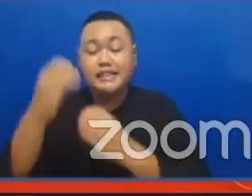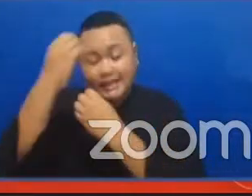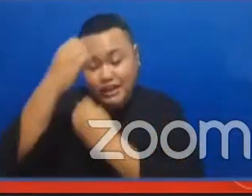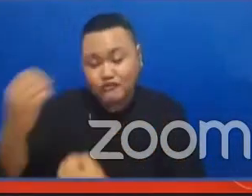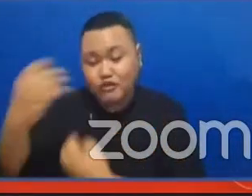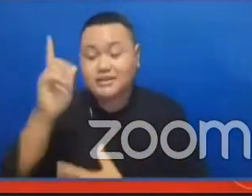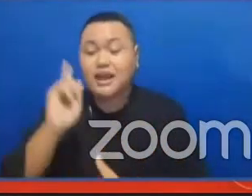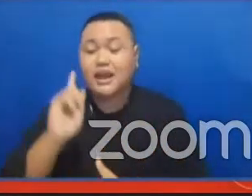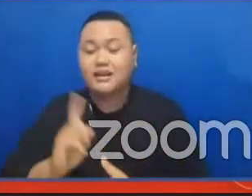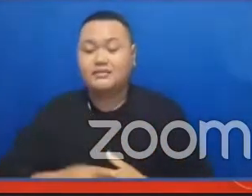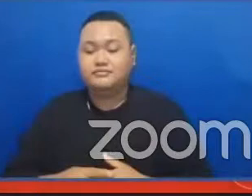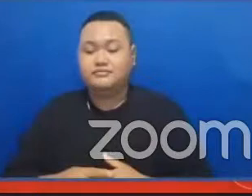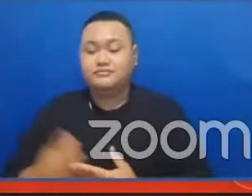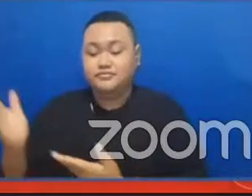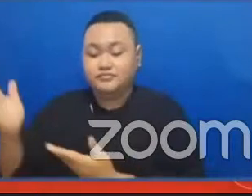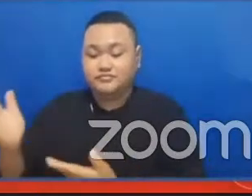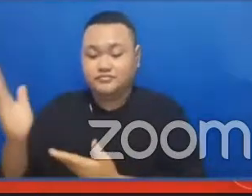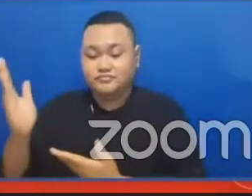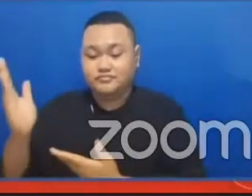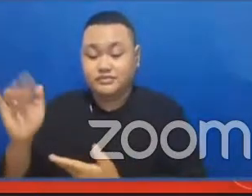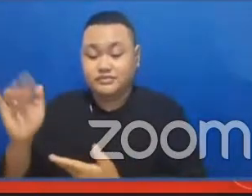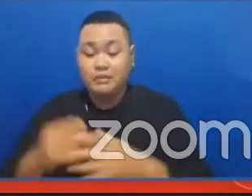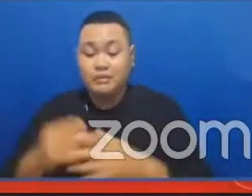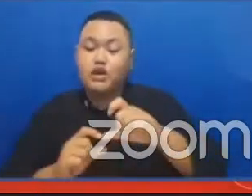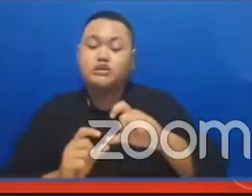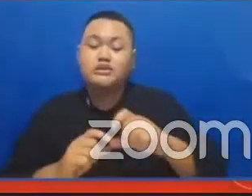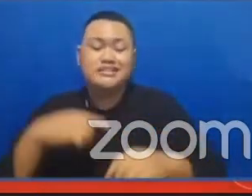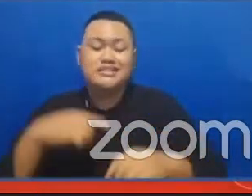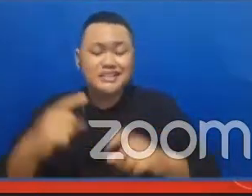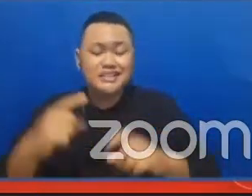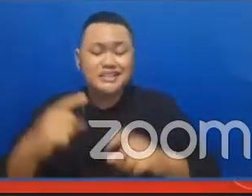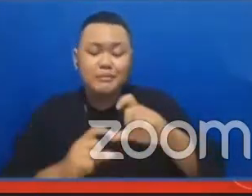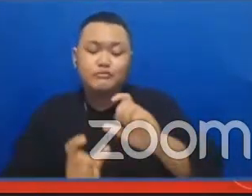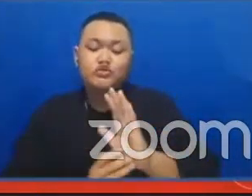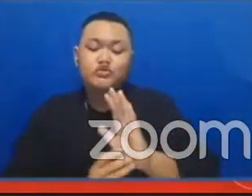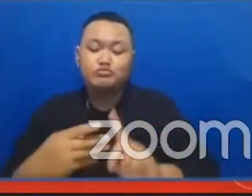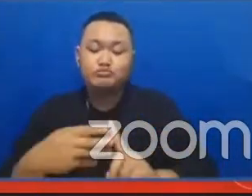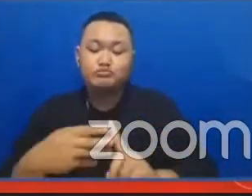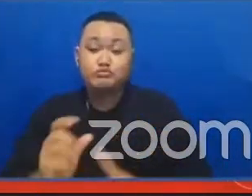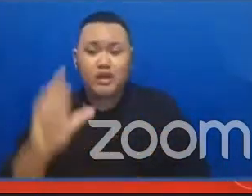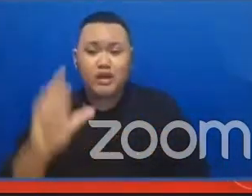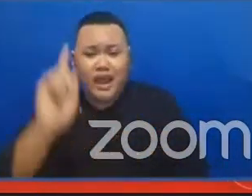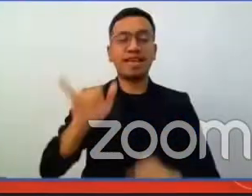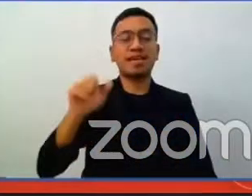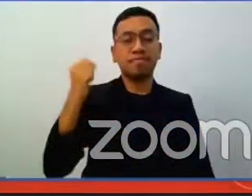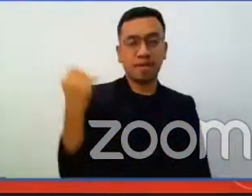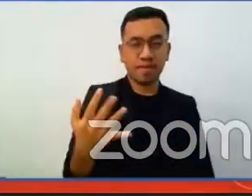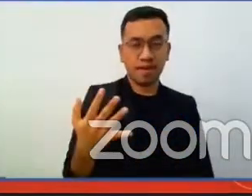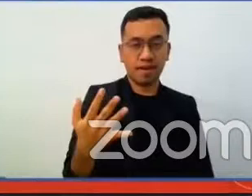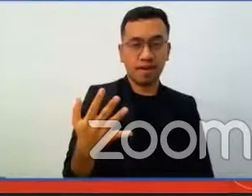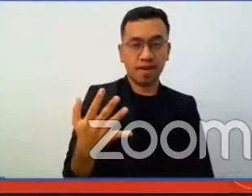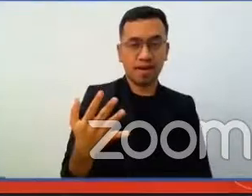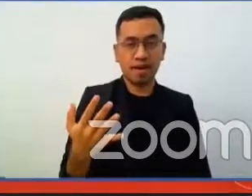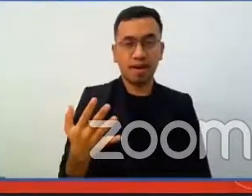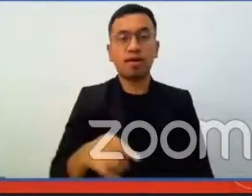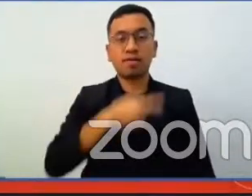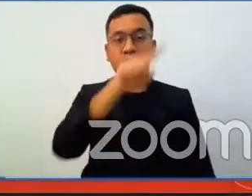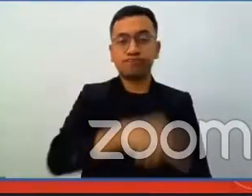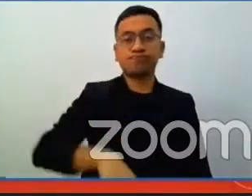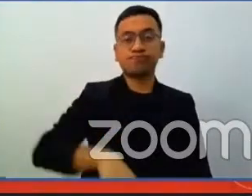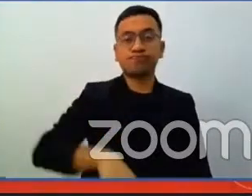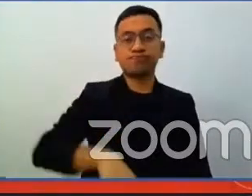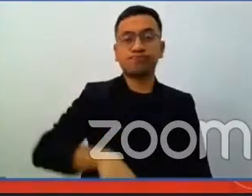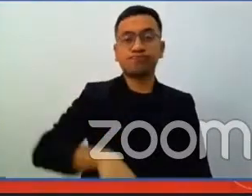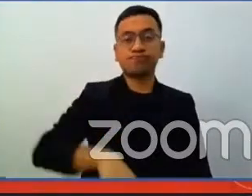sumbunya berapa, sumbu X1, titik potong sumbu X2 berapa, titik potong sumbu Y berapa, titik